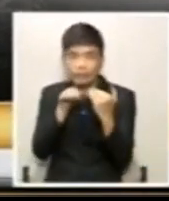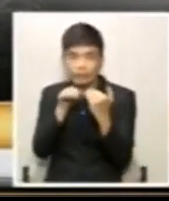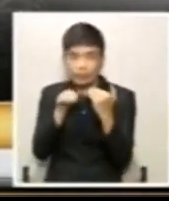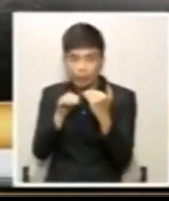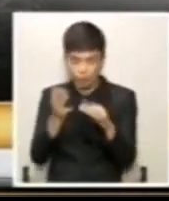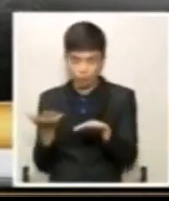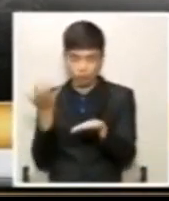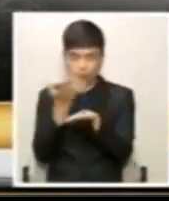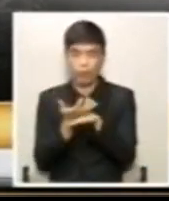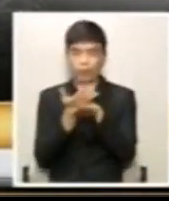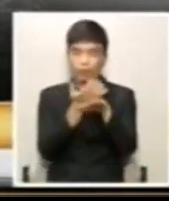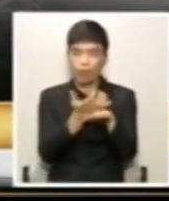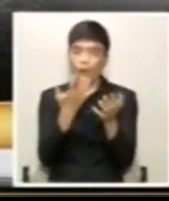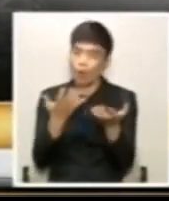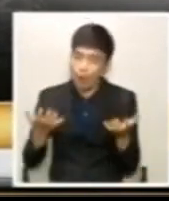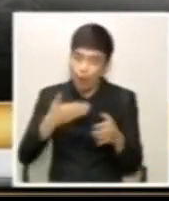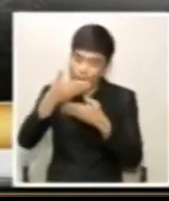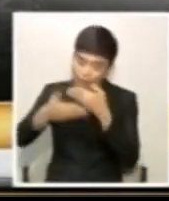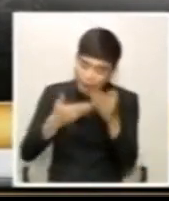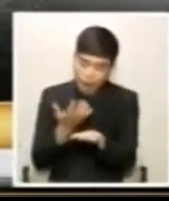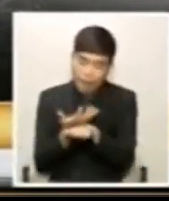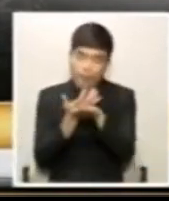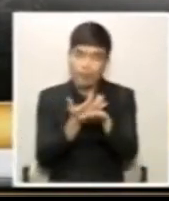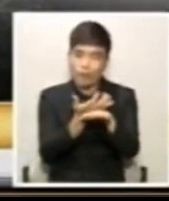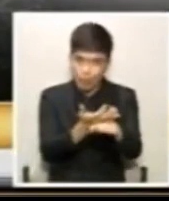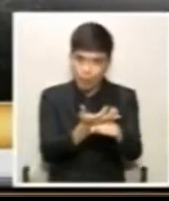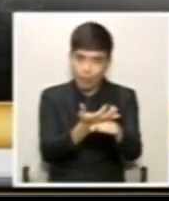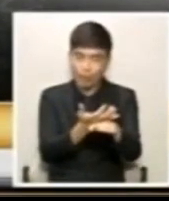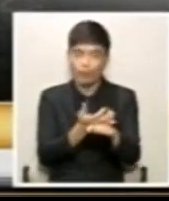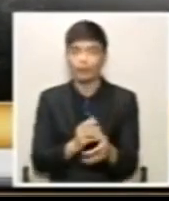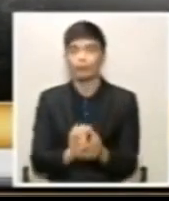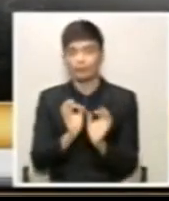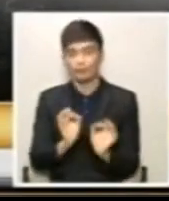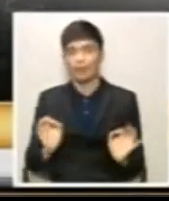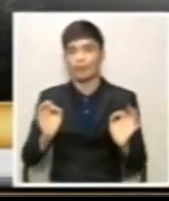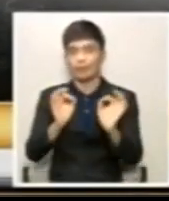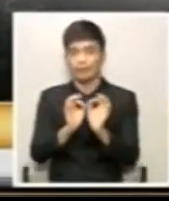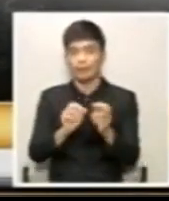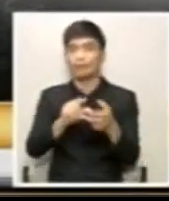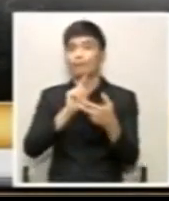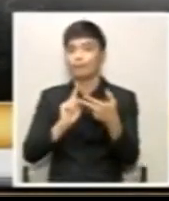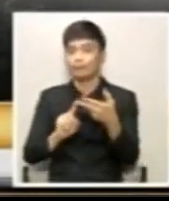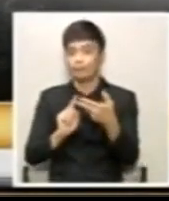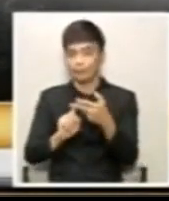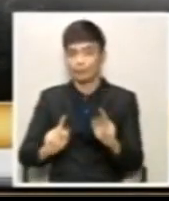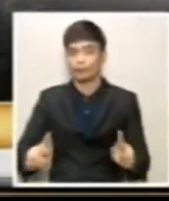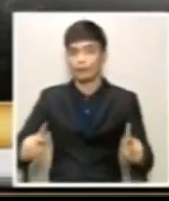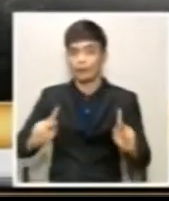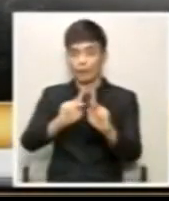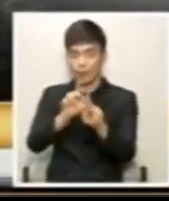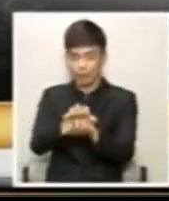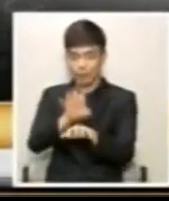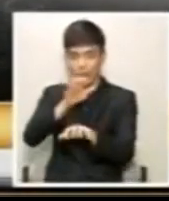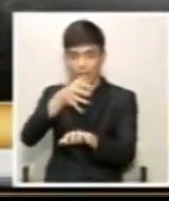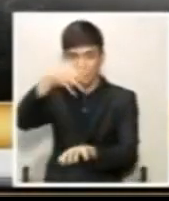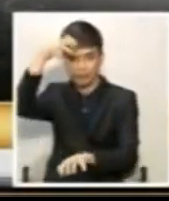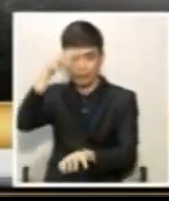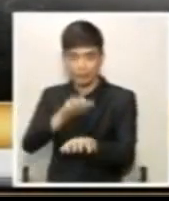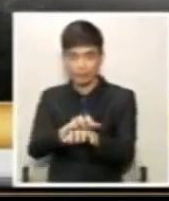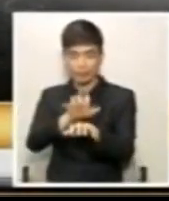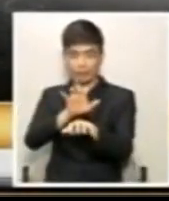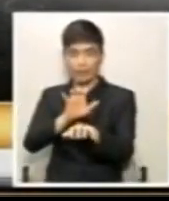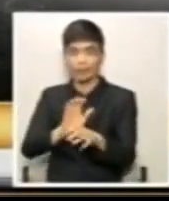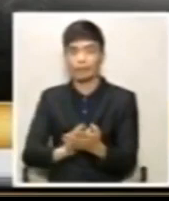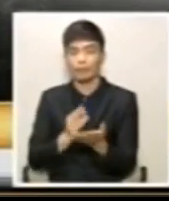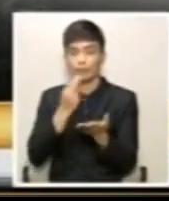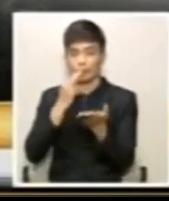การขนส่งสินค้าอยู่แล้วนะครับข้อที่เรื่องที่3ขอให้รัฐมนตรีว่าการกระทรวงมหาดไทยได้สั่งการให้มีออกเ